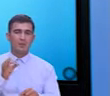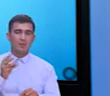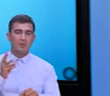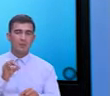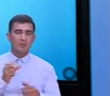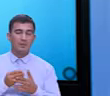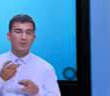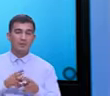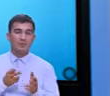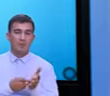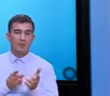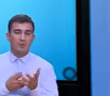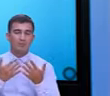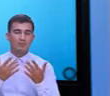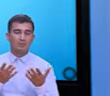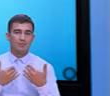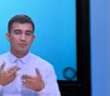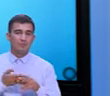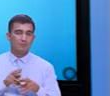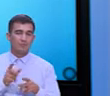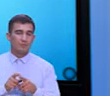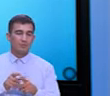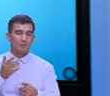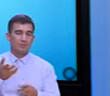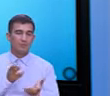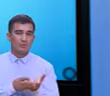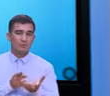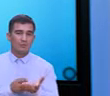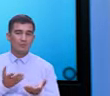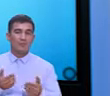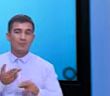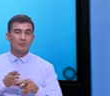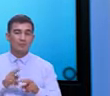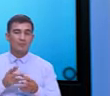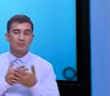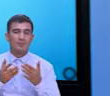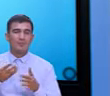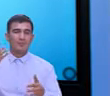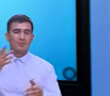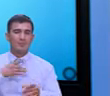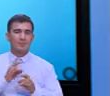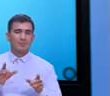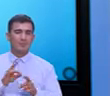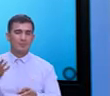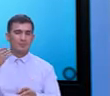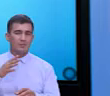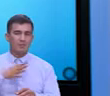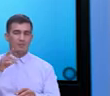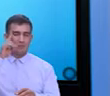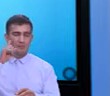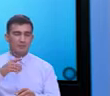talab qilinmaydigan tushuncha. Demak, buni biz avvalgi darslarimizda o'tgan edik. Keling,